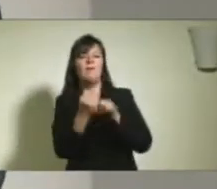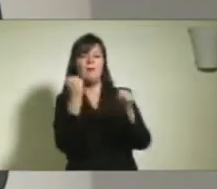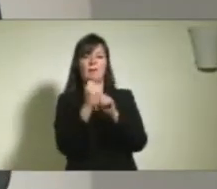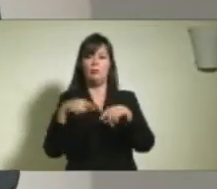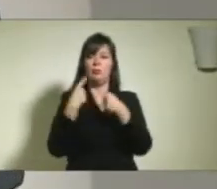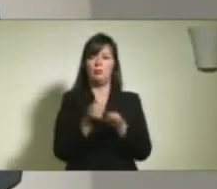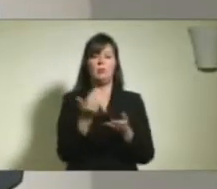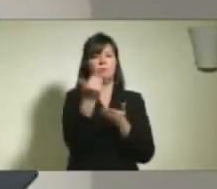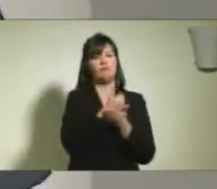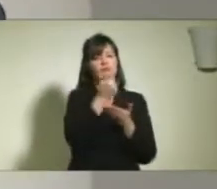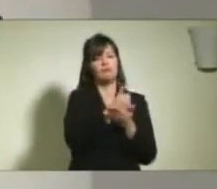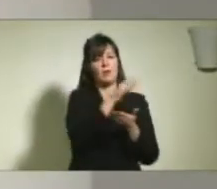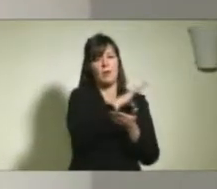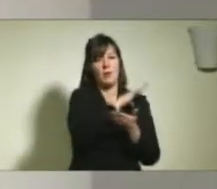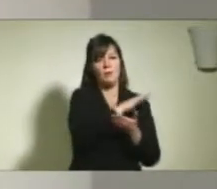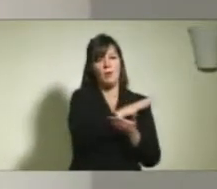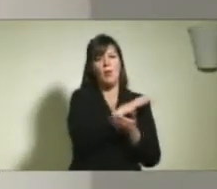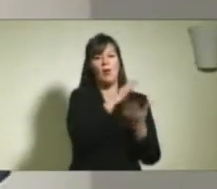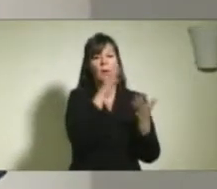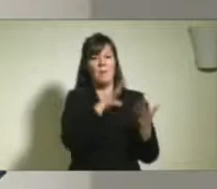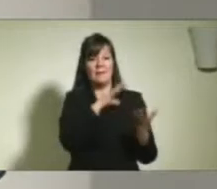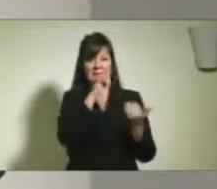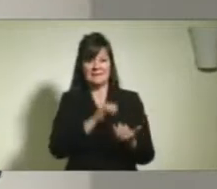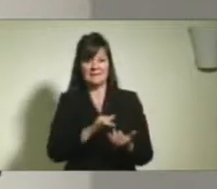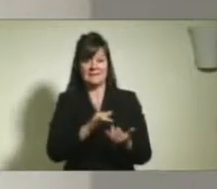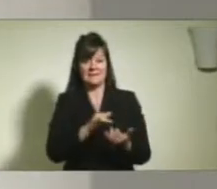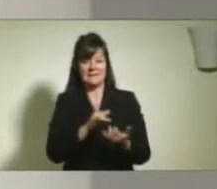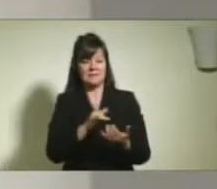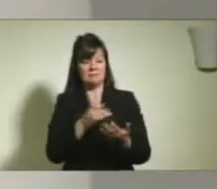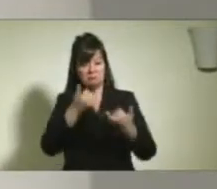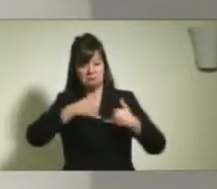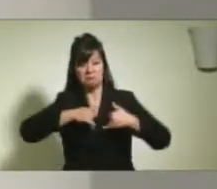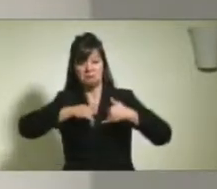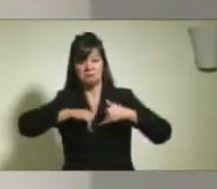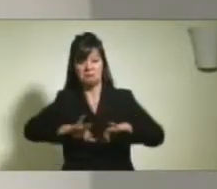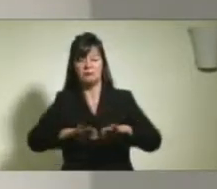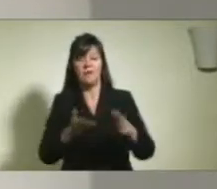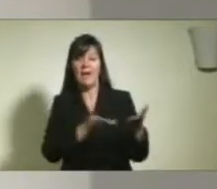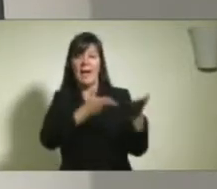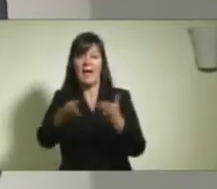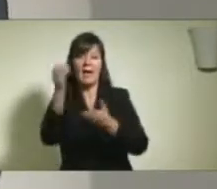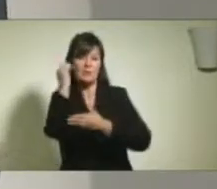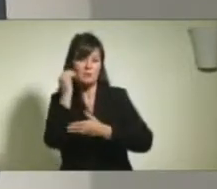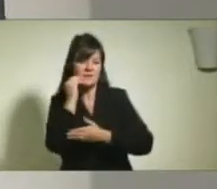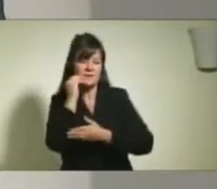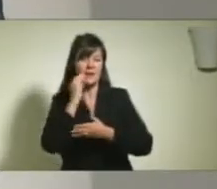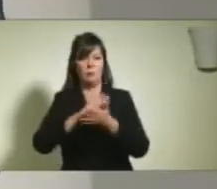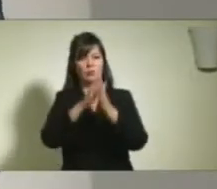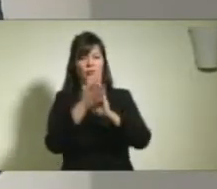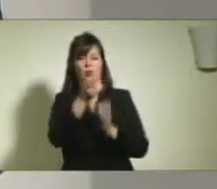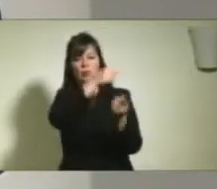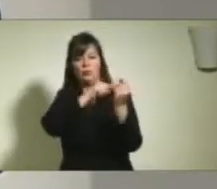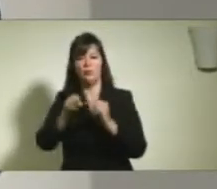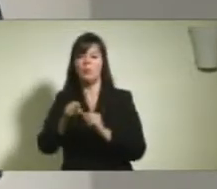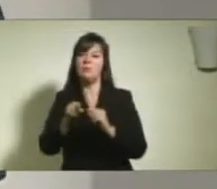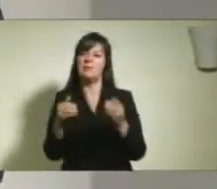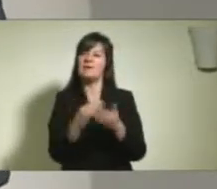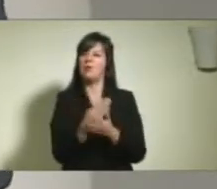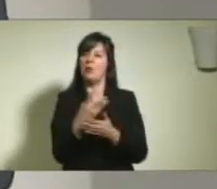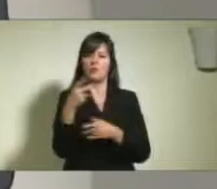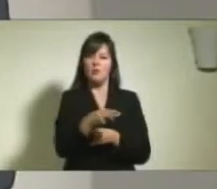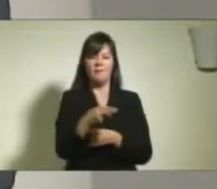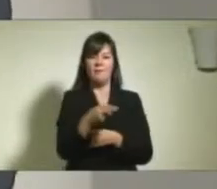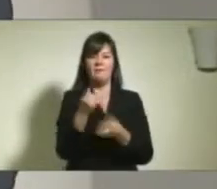bloquant la livraison à domicile, on peut retourner à la livraison à domicile. Et on a vu depuis hier comment le